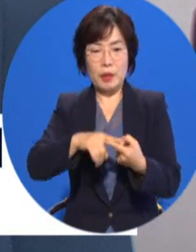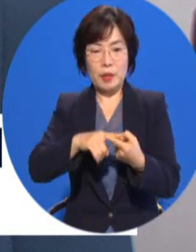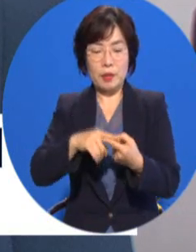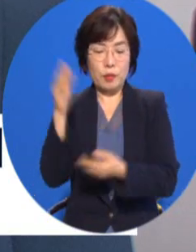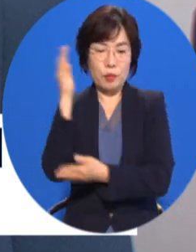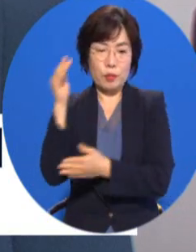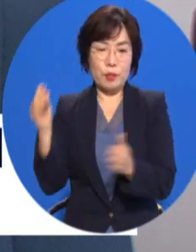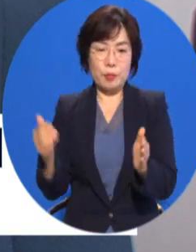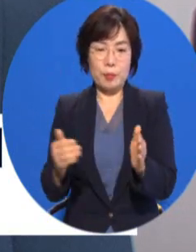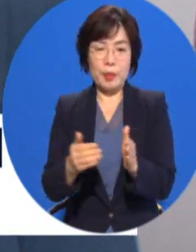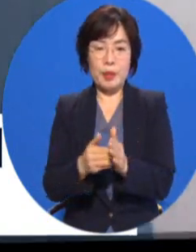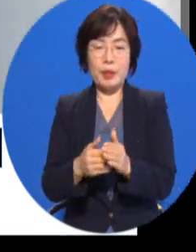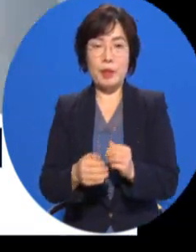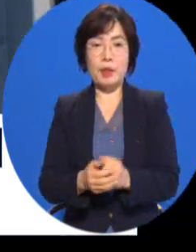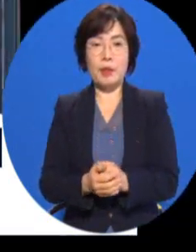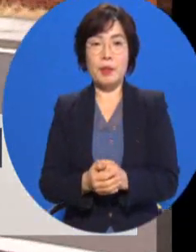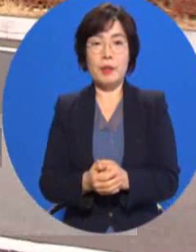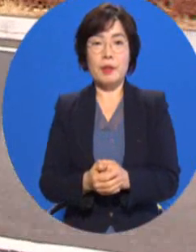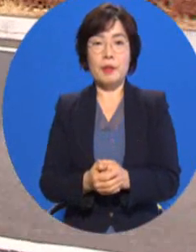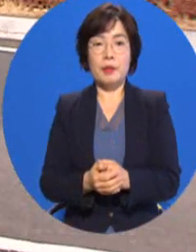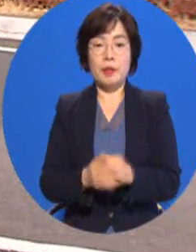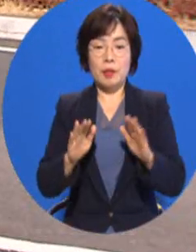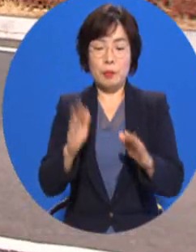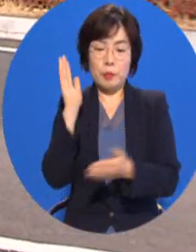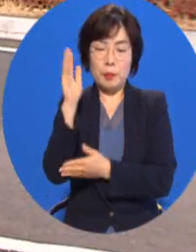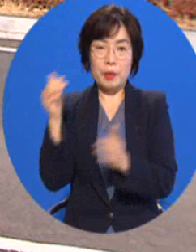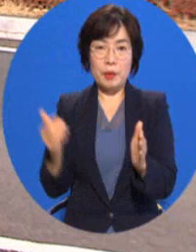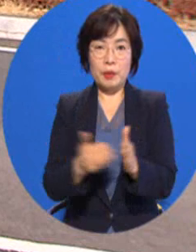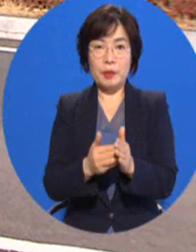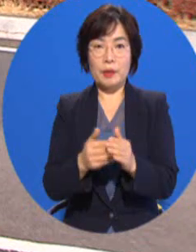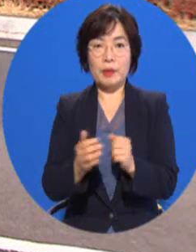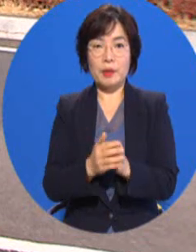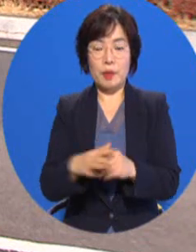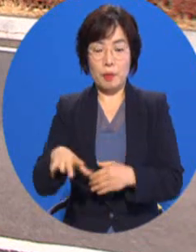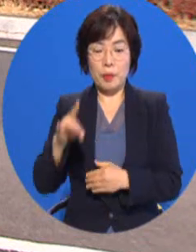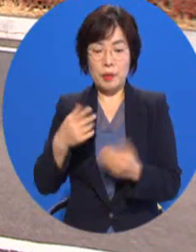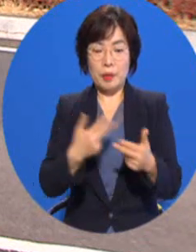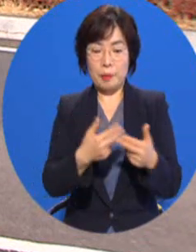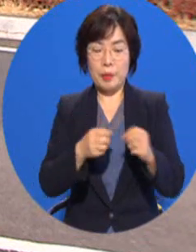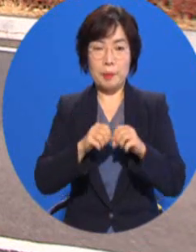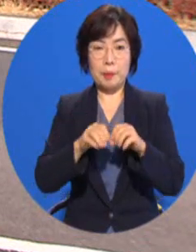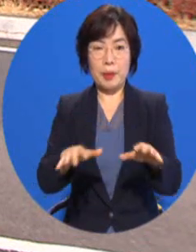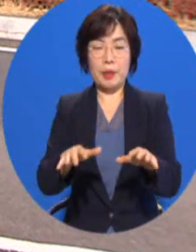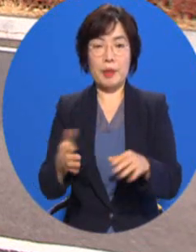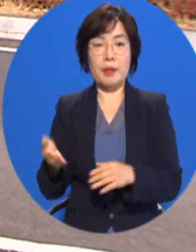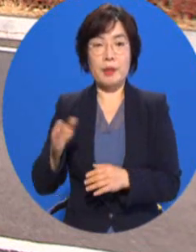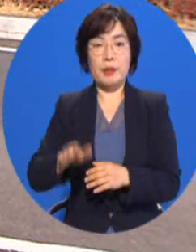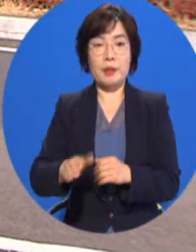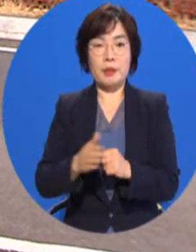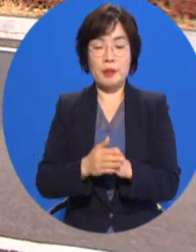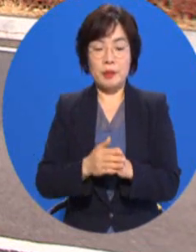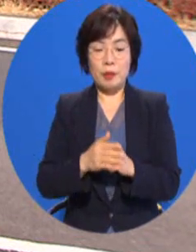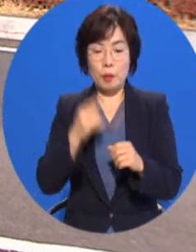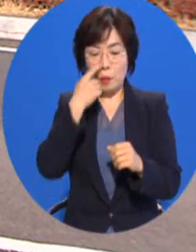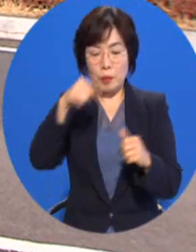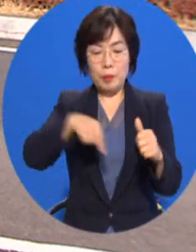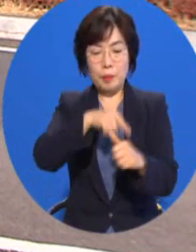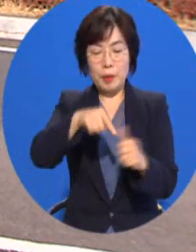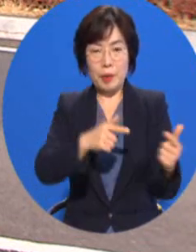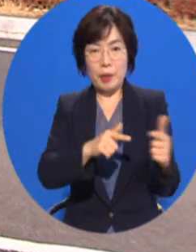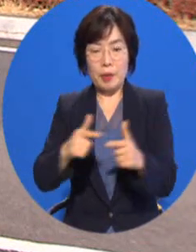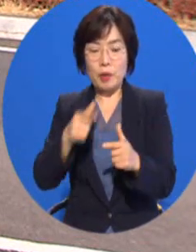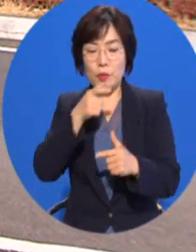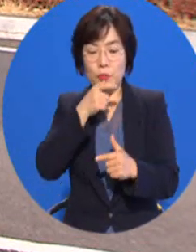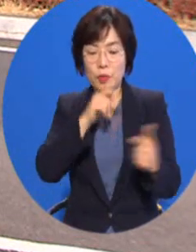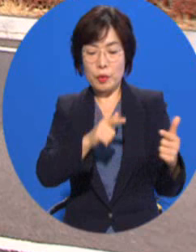브리핑도 받고 개방하는 방식으로. 이번 보고회를 끝으로 일단 협의체는 해산을 하게 되는데요. 대기 환경뿐만 아니라 수질